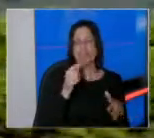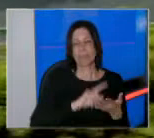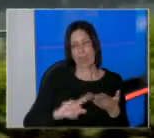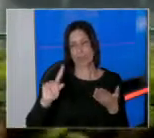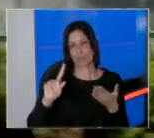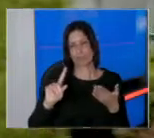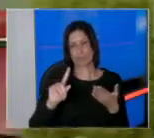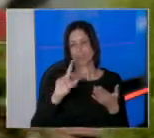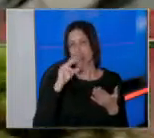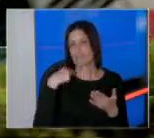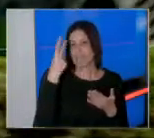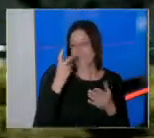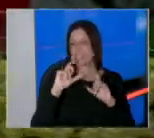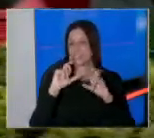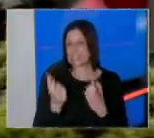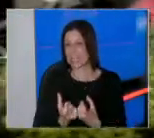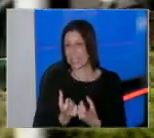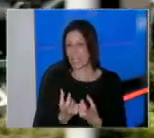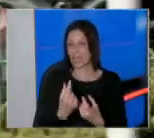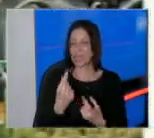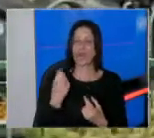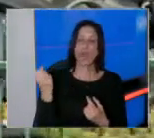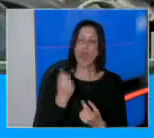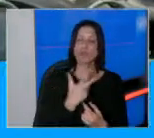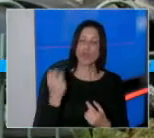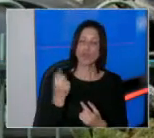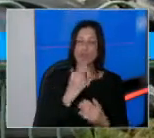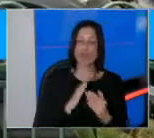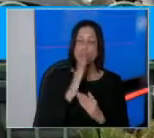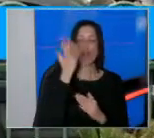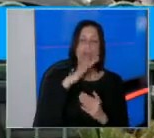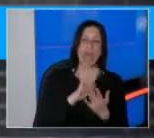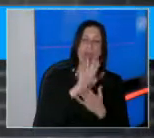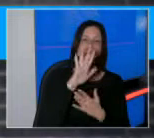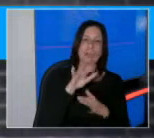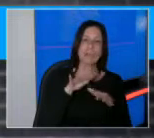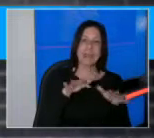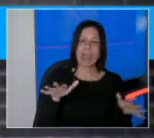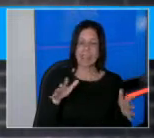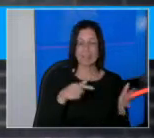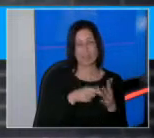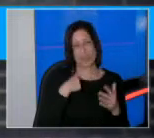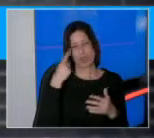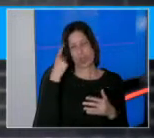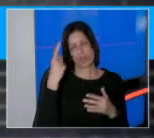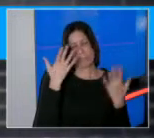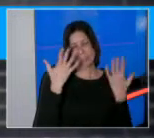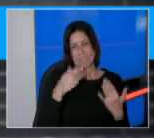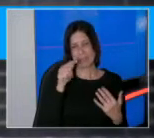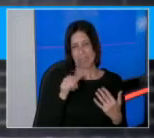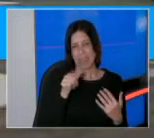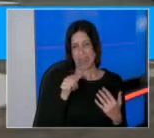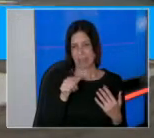ואם זה יהיה סגר, אז כל 3 שבועות זה עולה עוד 15 מיליארד. לכן אני חושב שבמספרים